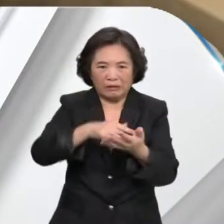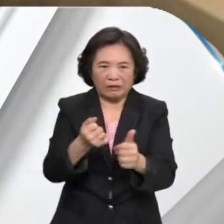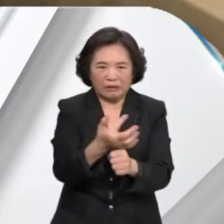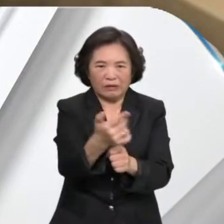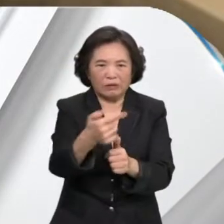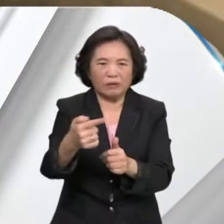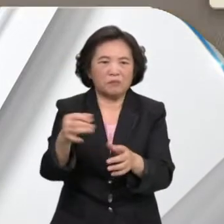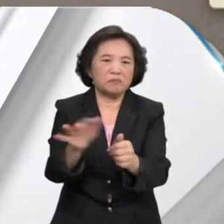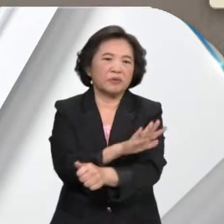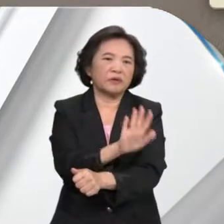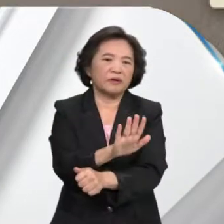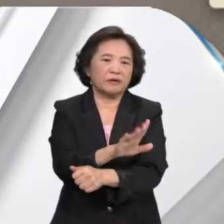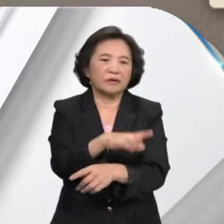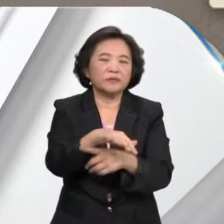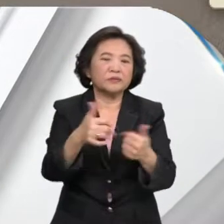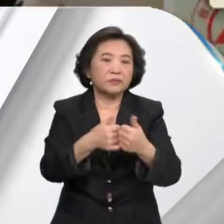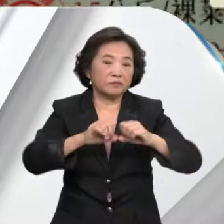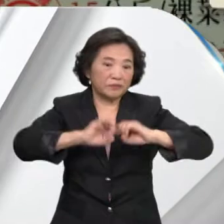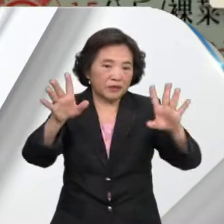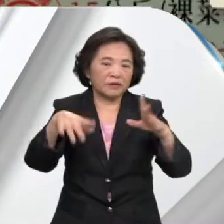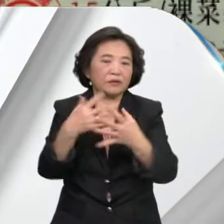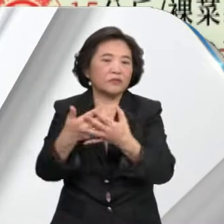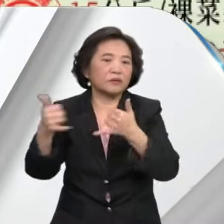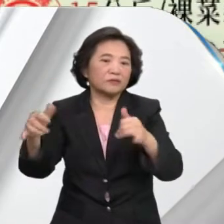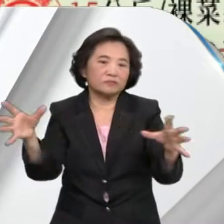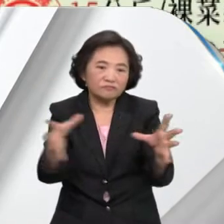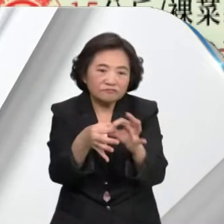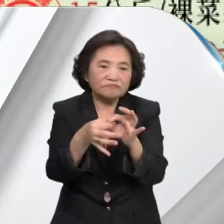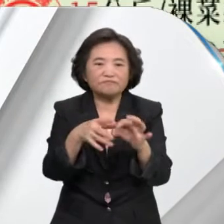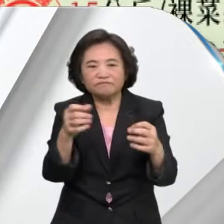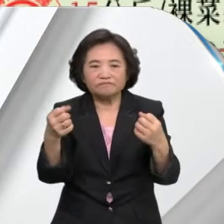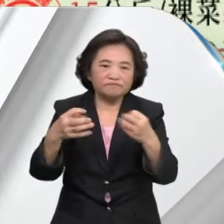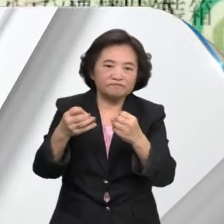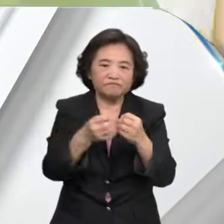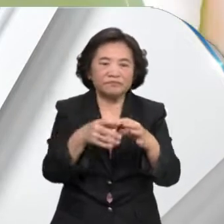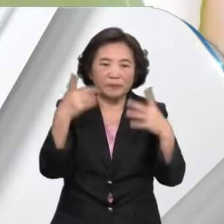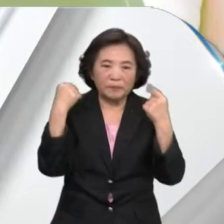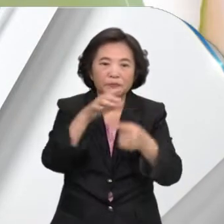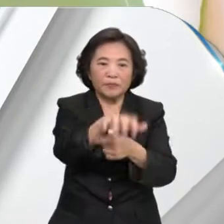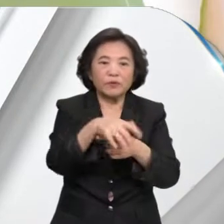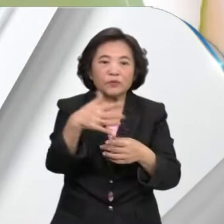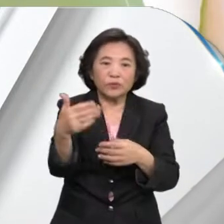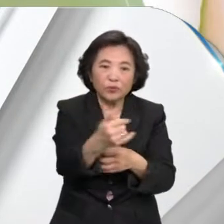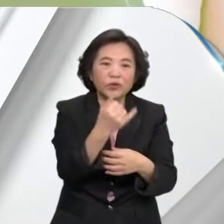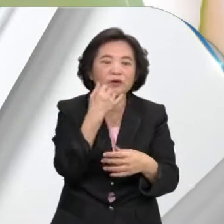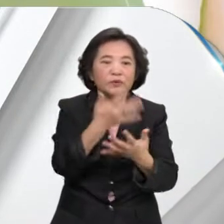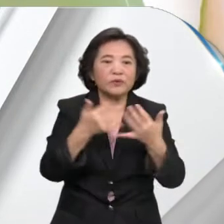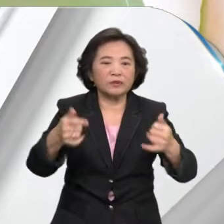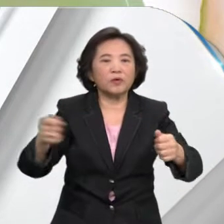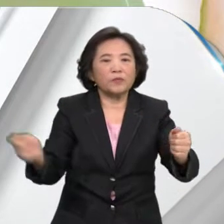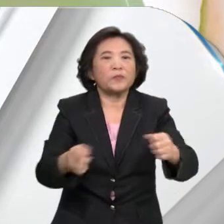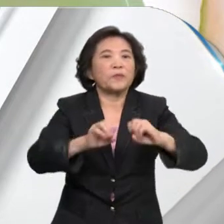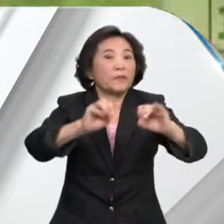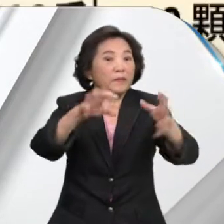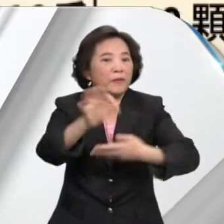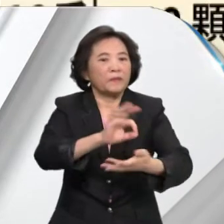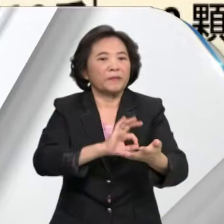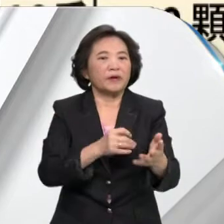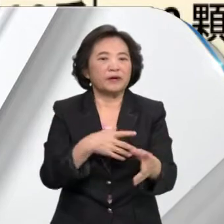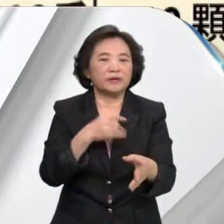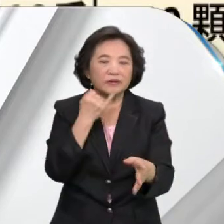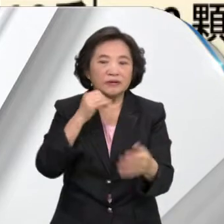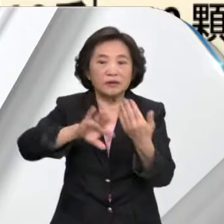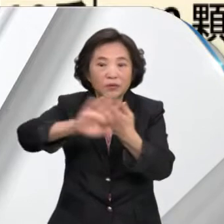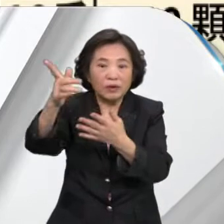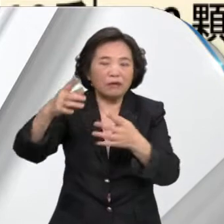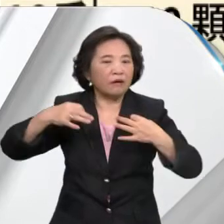没收到奖奖。农委会外合名录平台同公进商，本来的农业产品利用内销市场的提升，逐步外销